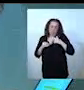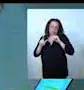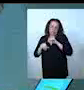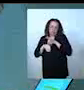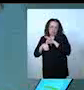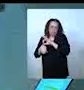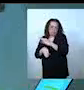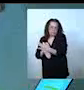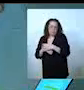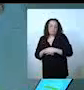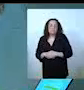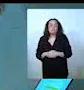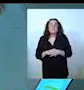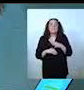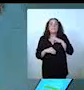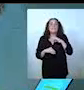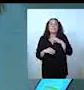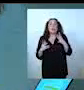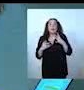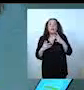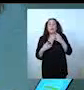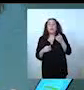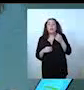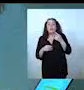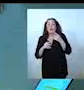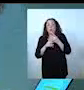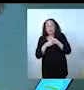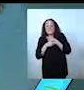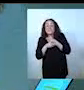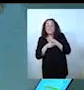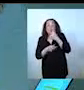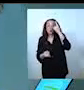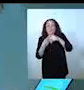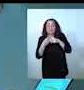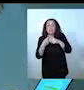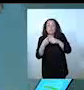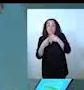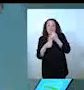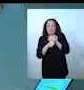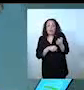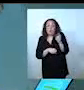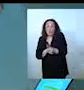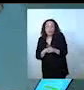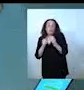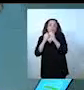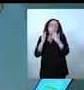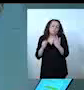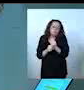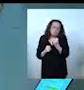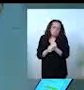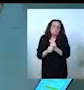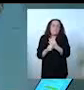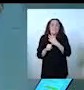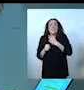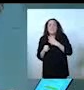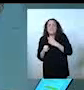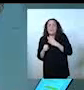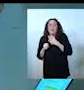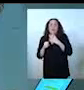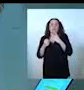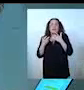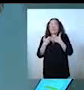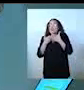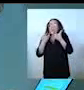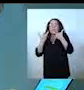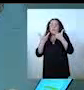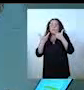axe autour du développement des outils de retour à l'emploi, notamment le soutien à la maison de l'emploi, le territoire zéro chemin en longue durée ou encore le développement d'autres